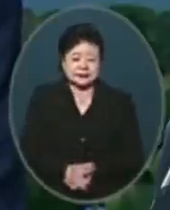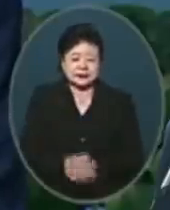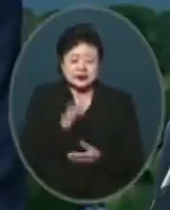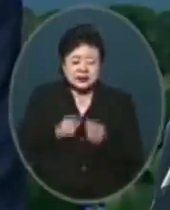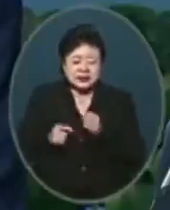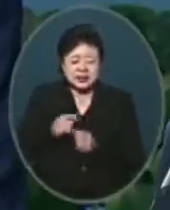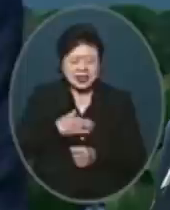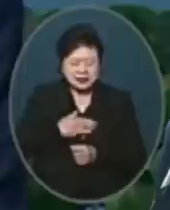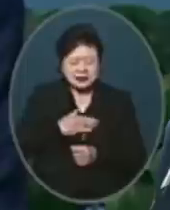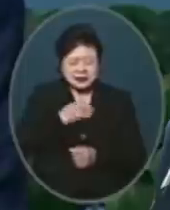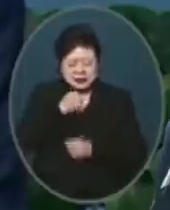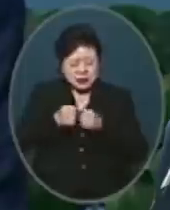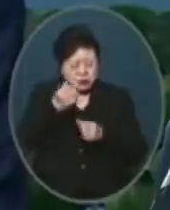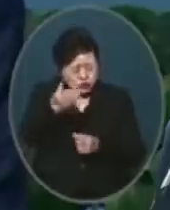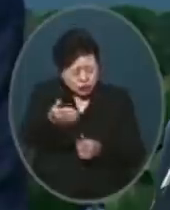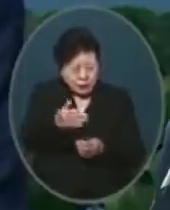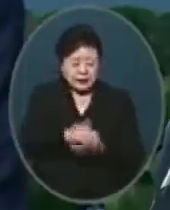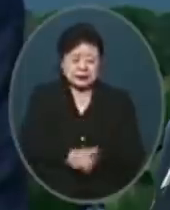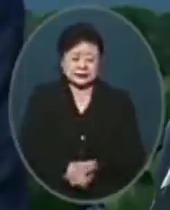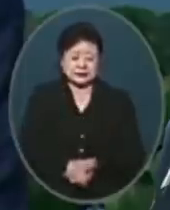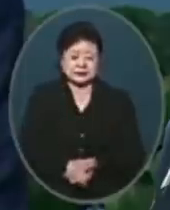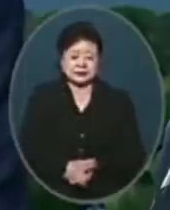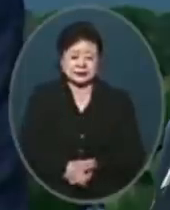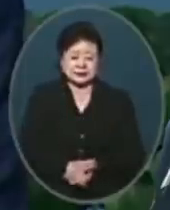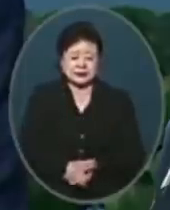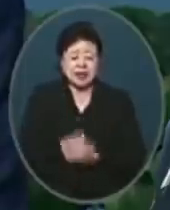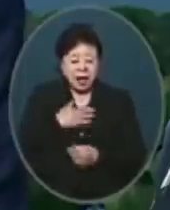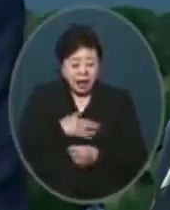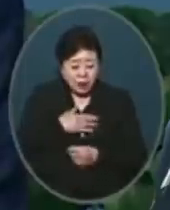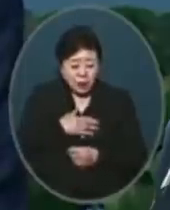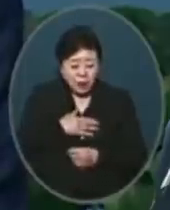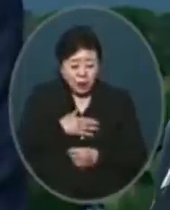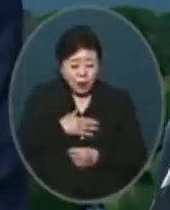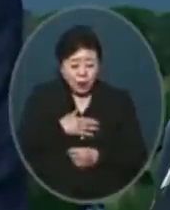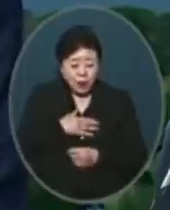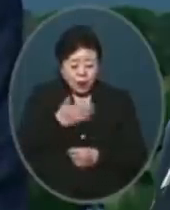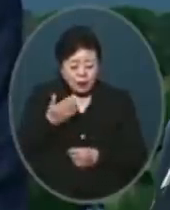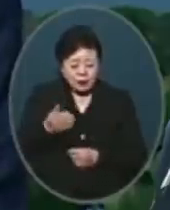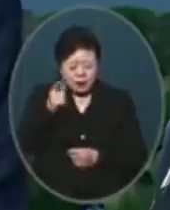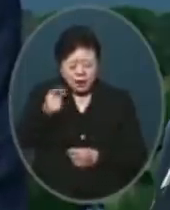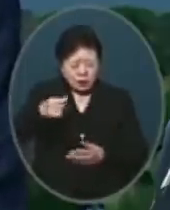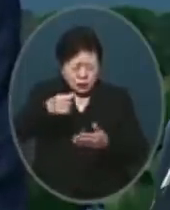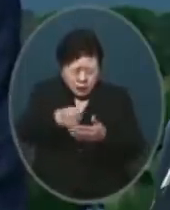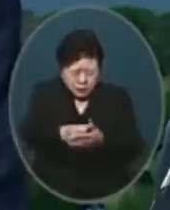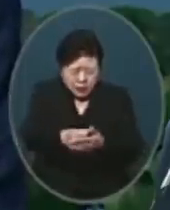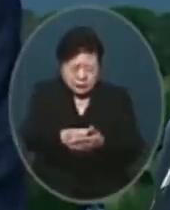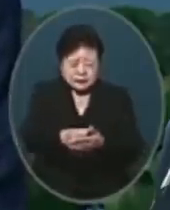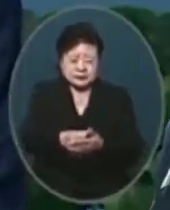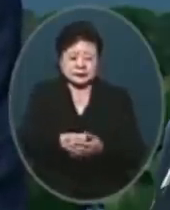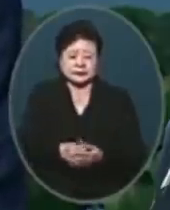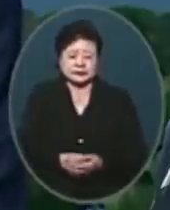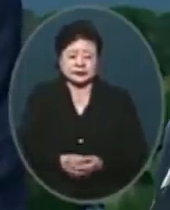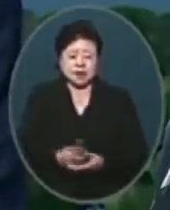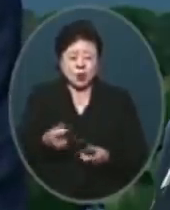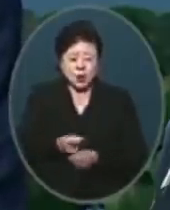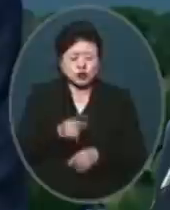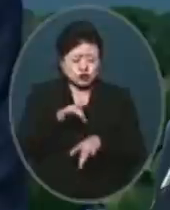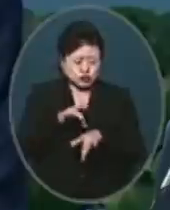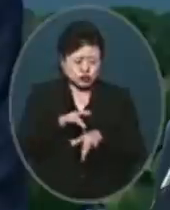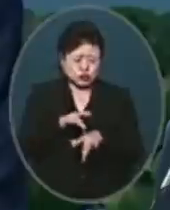진리를 알지니 진리가 너희를 자유케 하리라고. 그 사실을 알고 여러분 강하고 담대하게